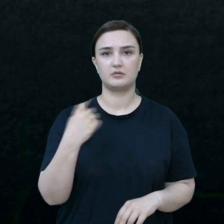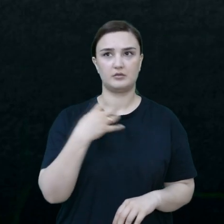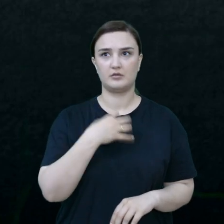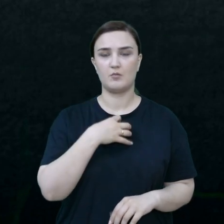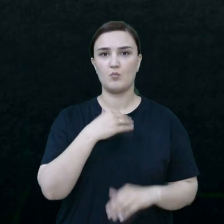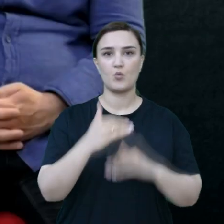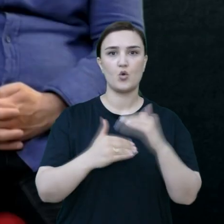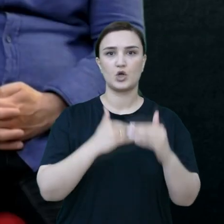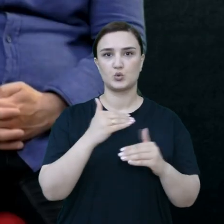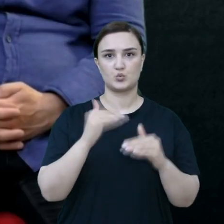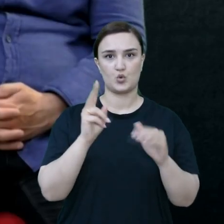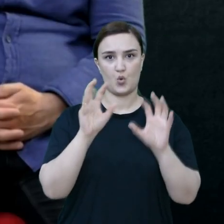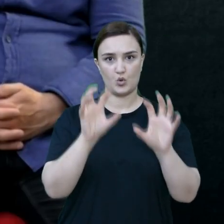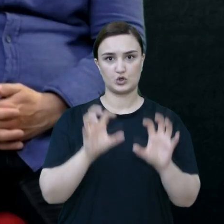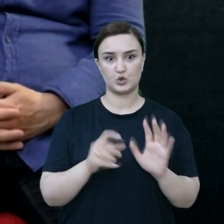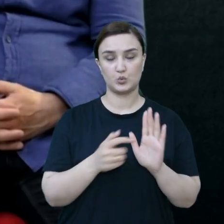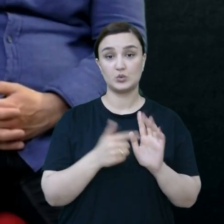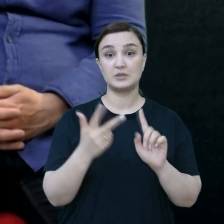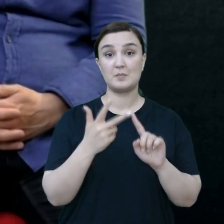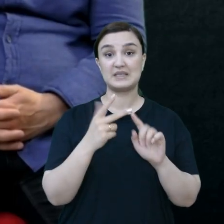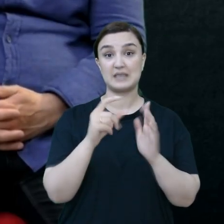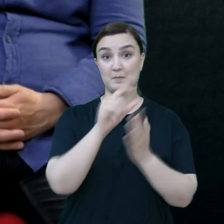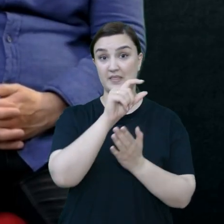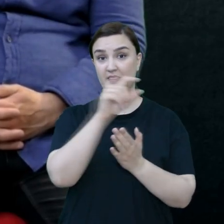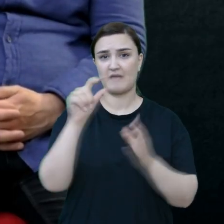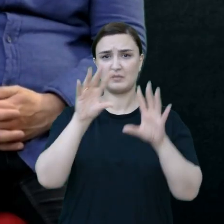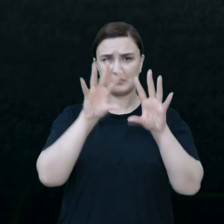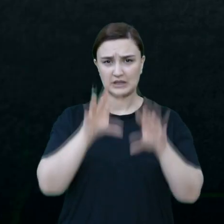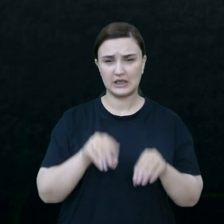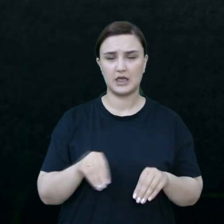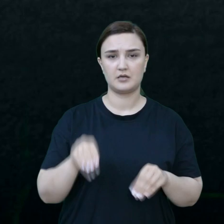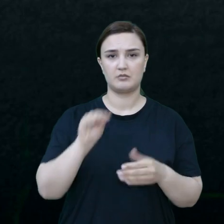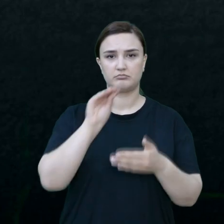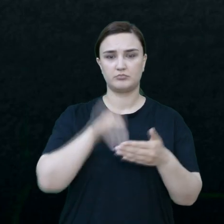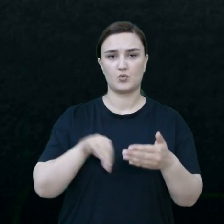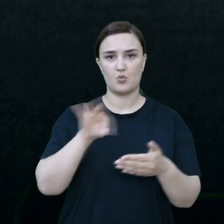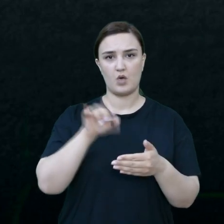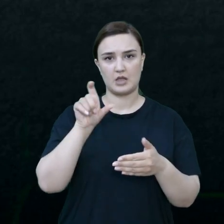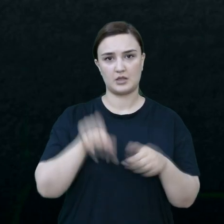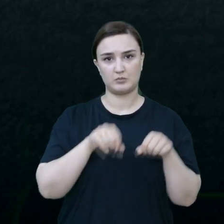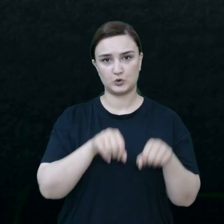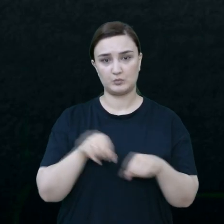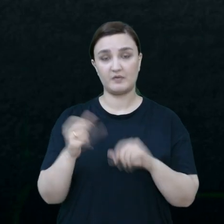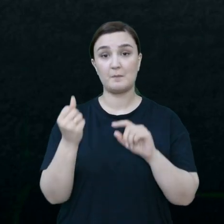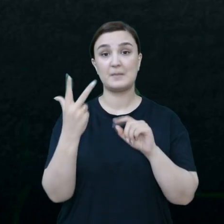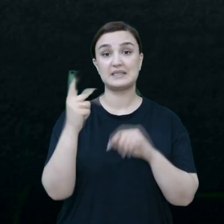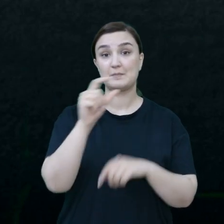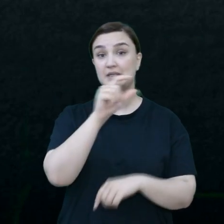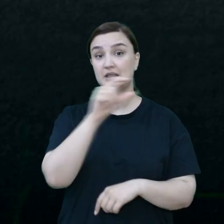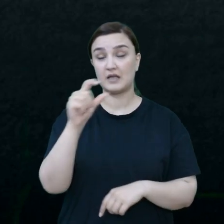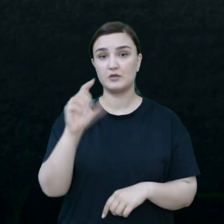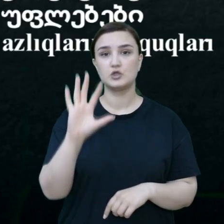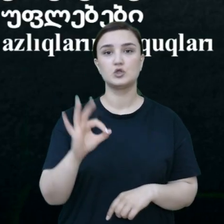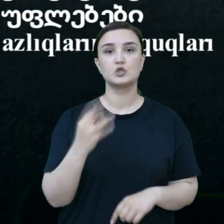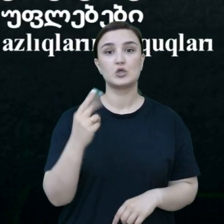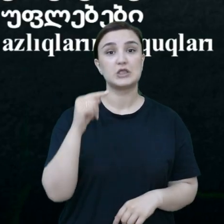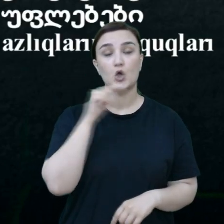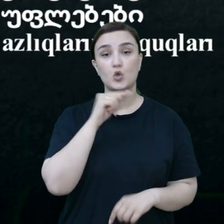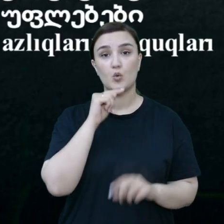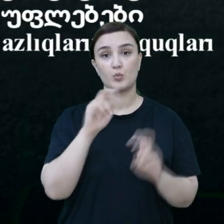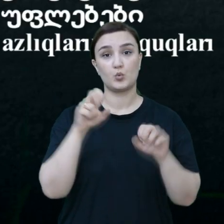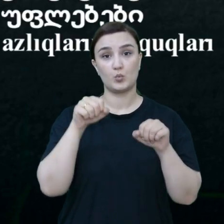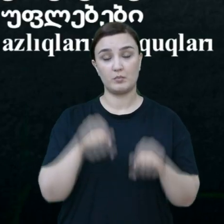იყო. კონსტიტუციის მესამე თავი მთლიანად ეთმობა ადამიანის უფლებებს, მე-13 თავი სოციალურ-ეკონომიკურ უფლებებს, ხოლო მე-14 თავი